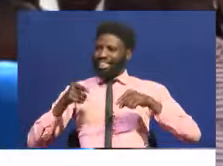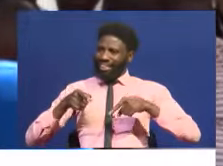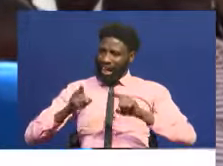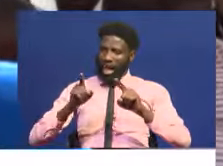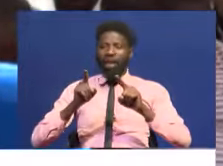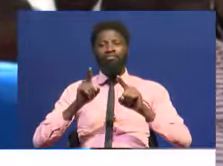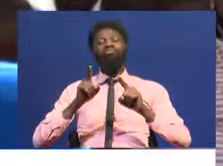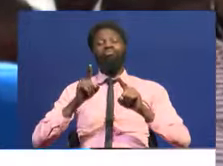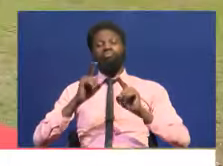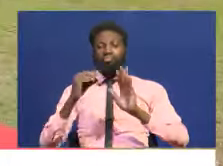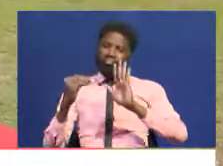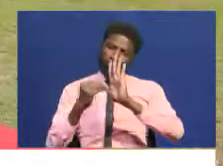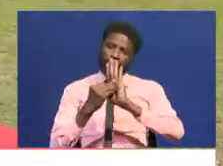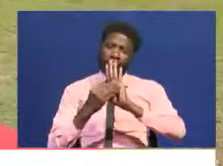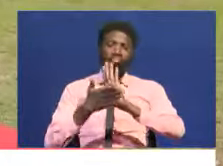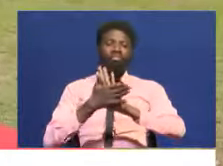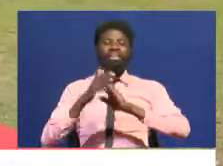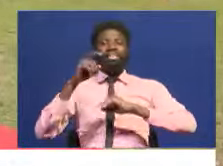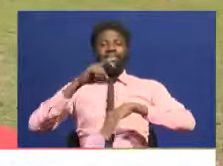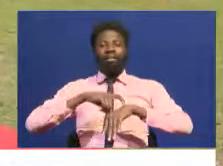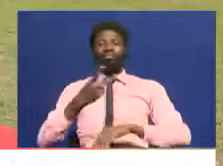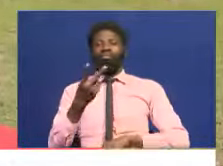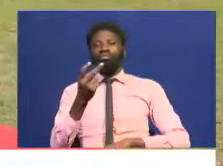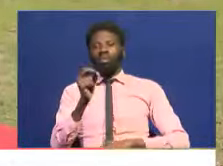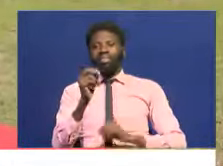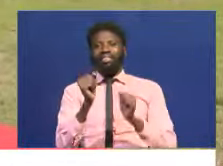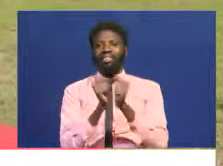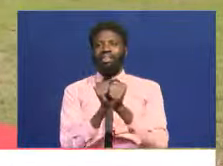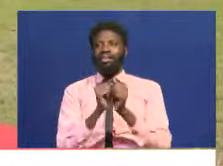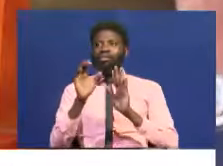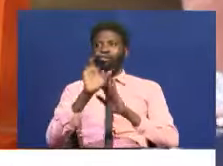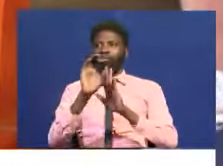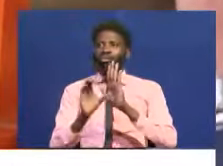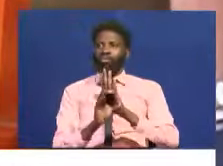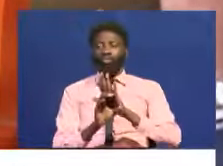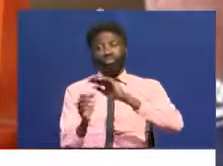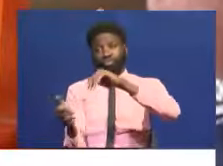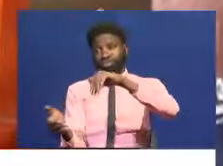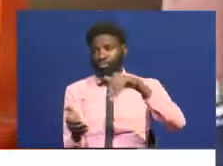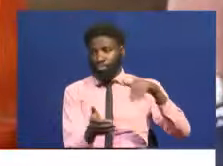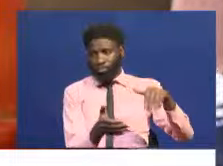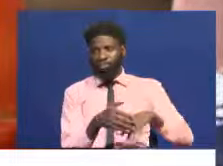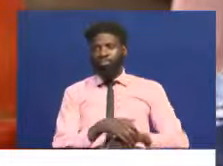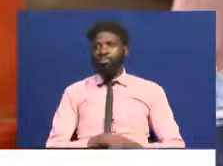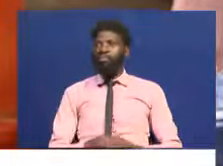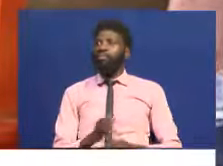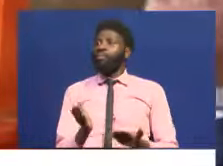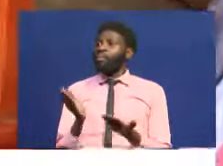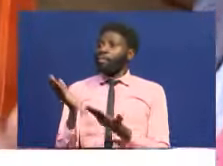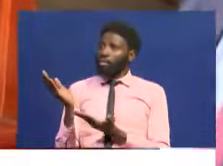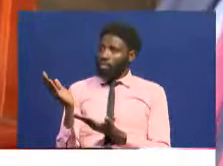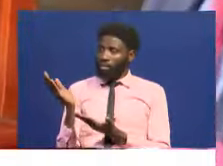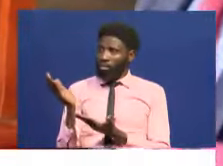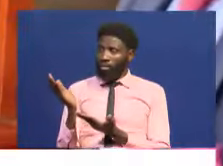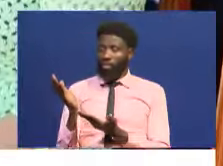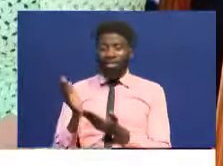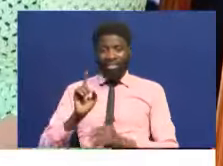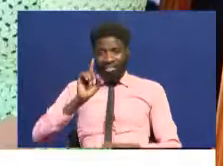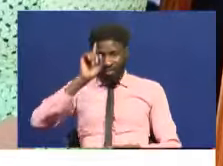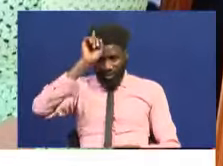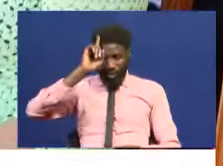2010 constitution. Tunaheshimu sana na tutawasupport. Katika hafla sawia katika uwanja wa Wakirogo, kaunti ya